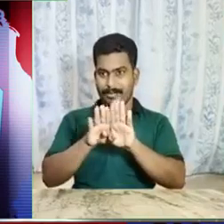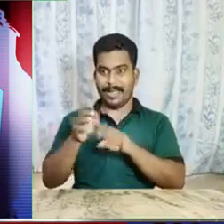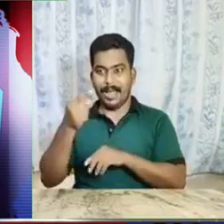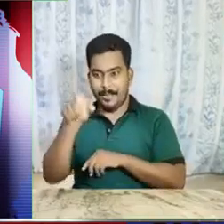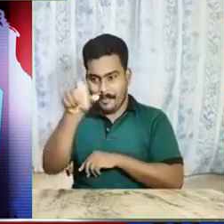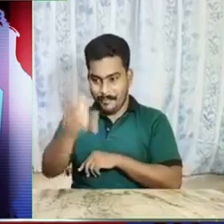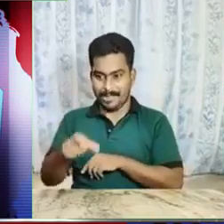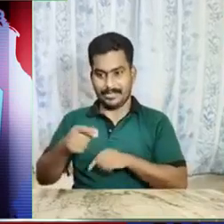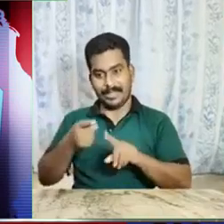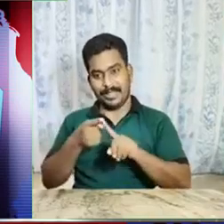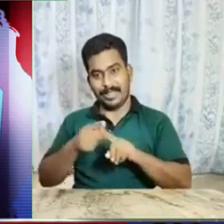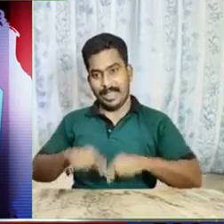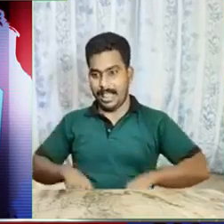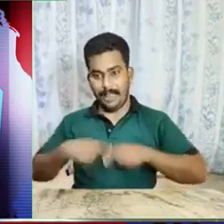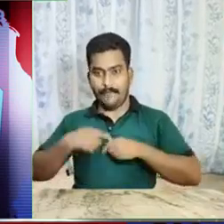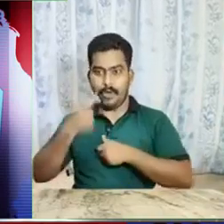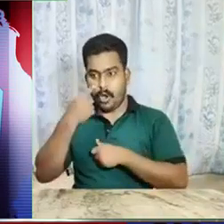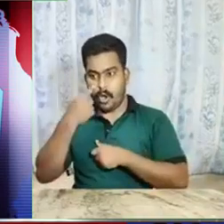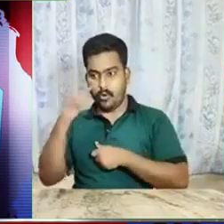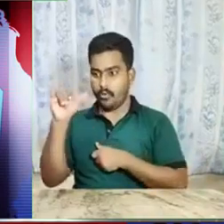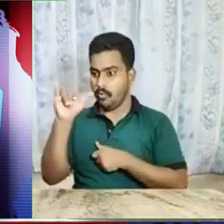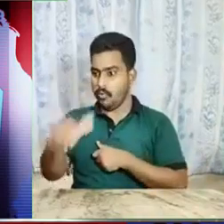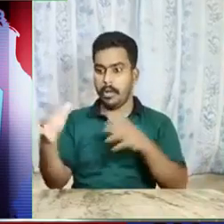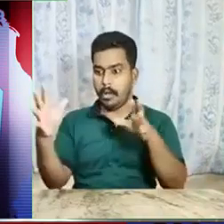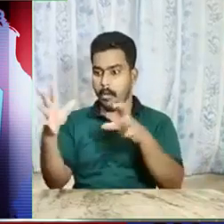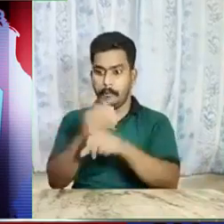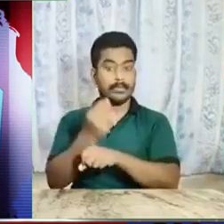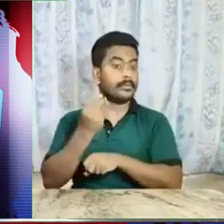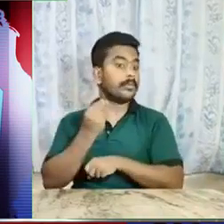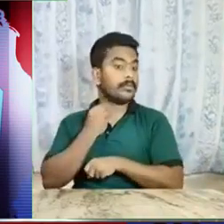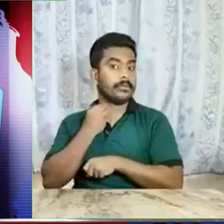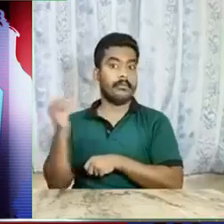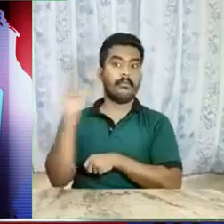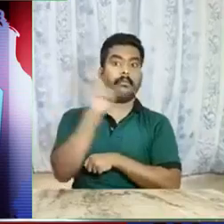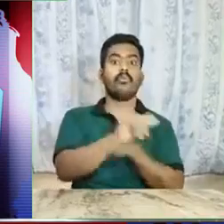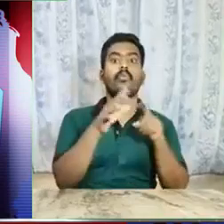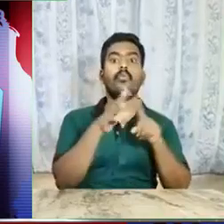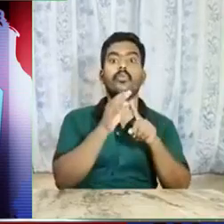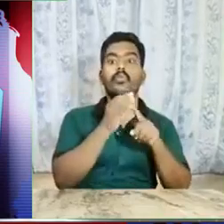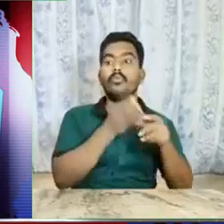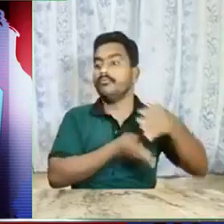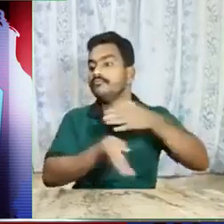കോവിഡ് വ്യാപനം തടയുക എന്ന പ്രധാന ലക്ഷ്യത്തിൽ നിന്ന്